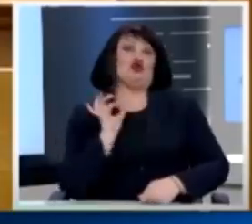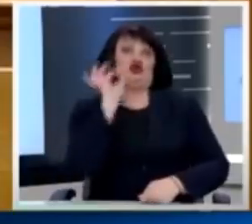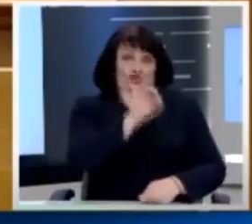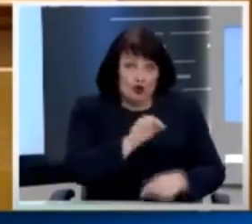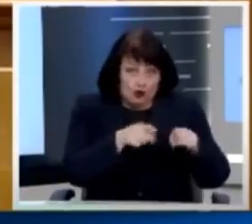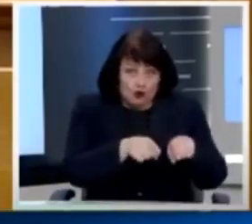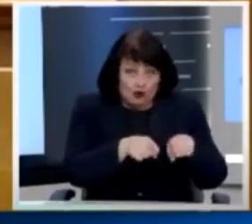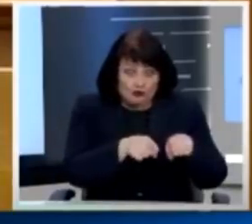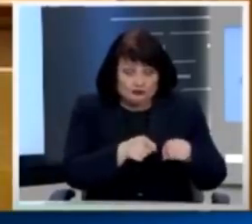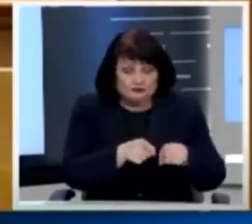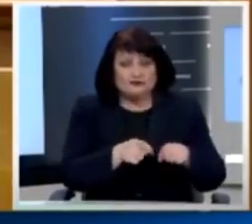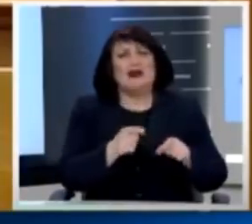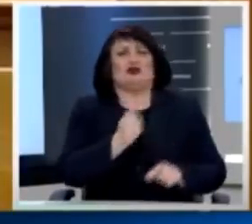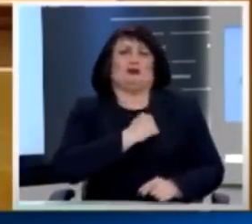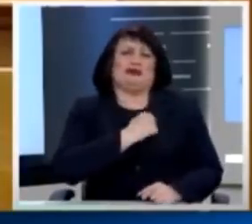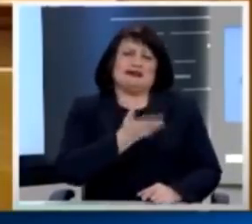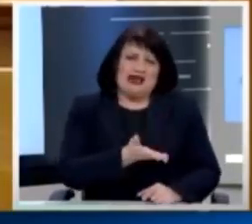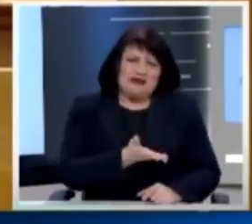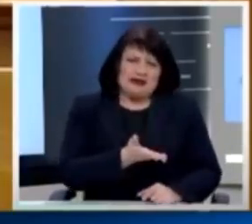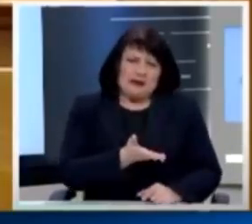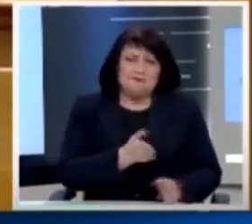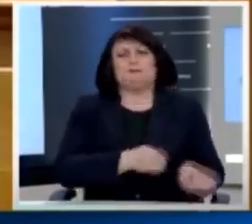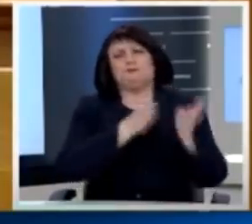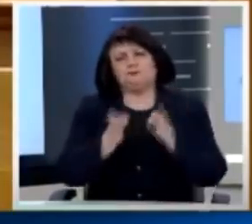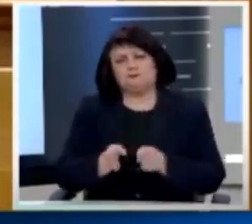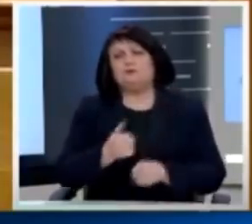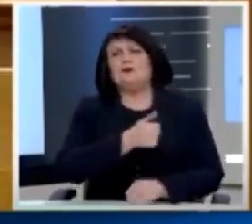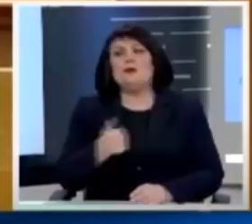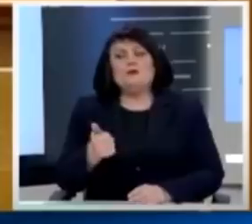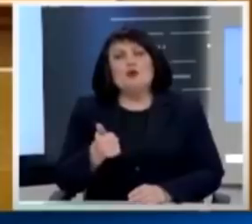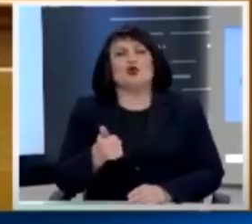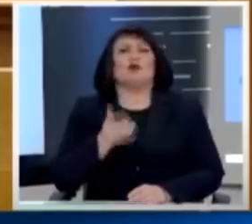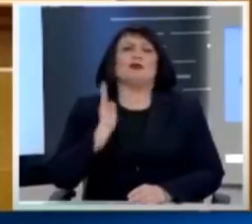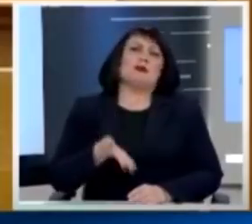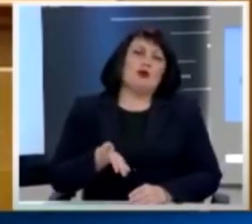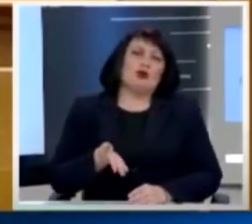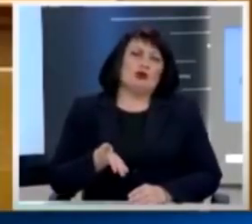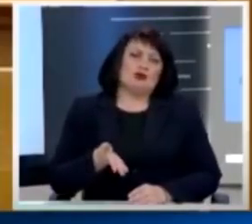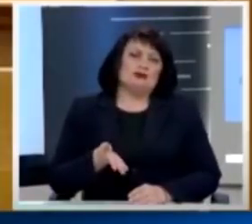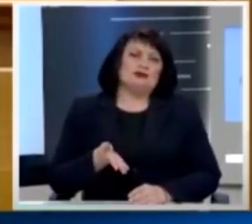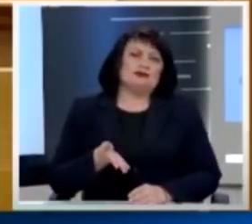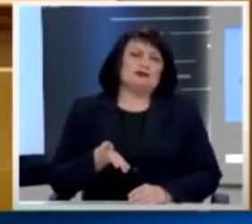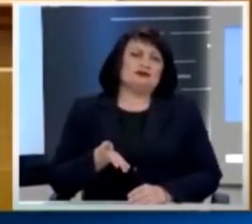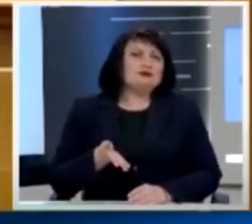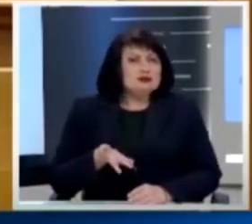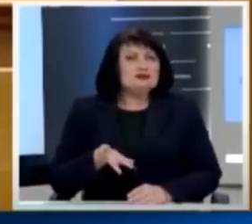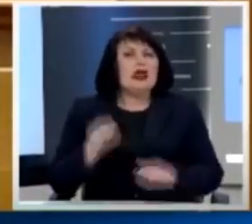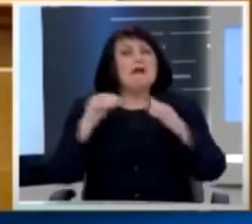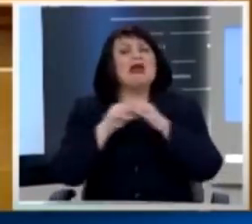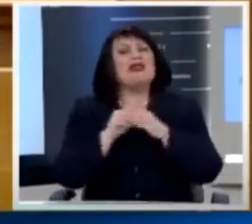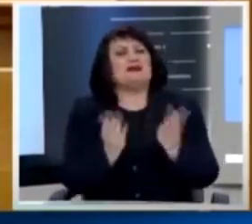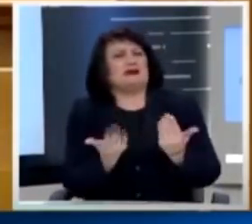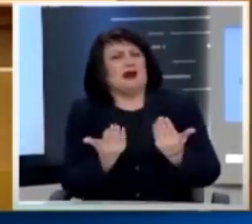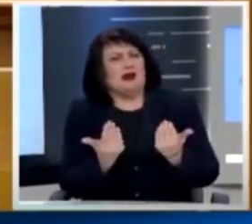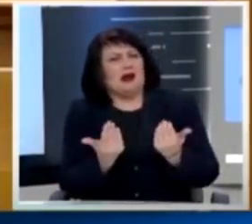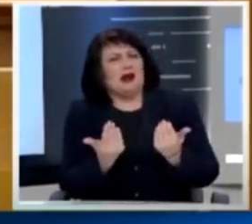και αποτέλεσμα αυτών των θέσεών σας είναι να αξιοποιούνται μόνο αυτές που μπορούν να καταστήσουν ελκυστικές τις επενδύσεις